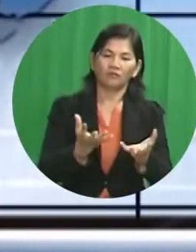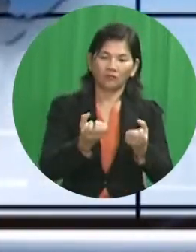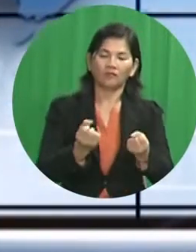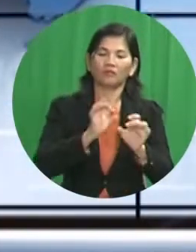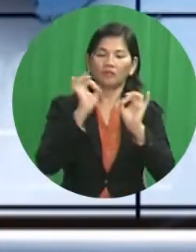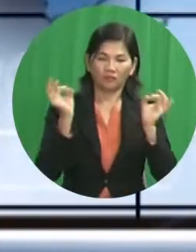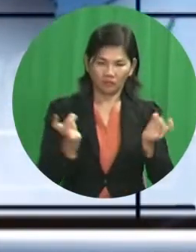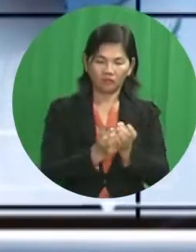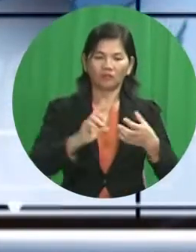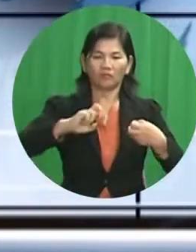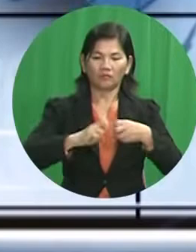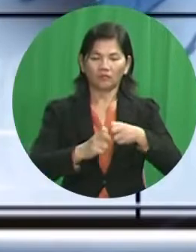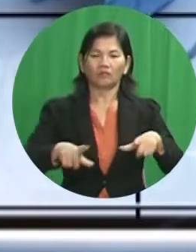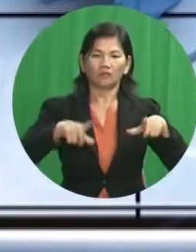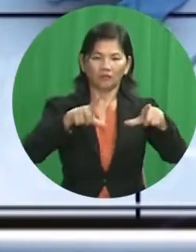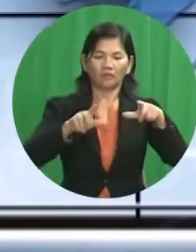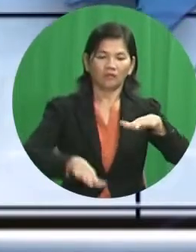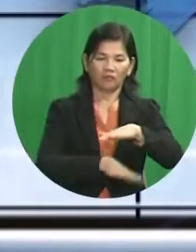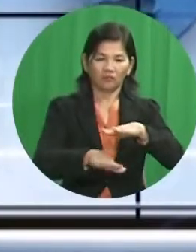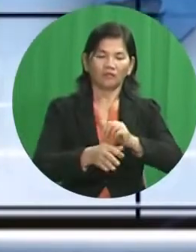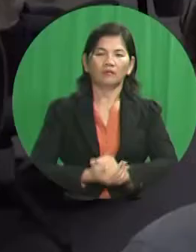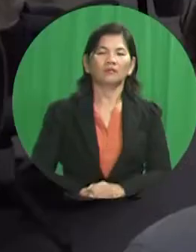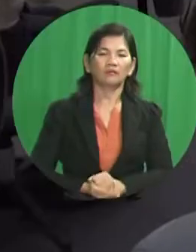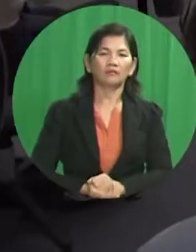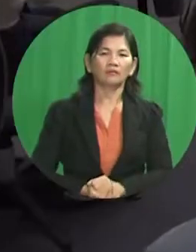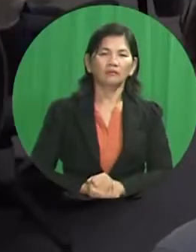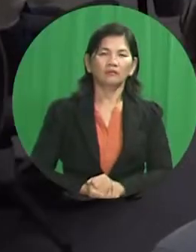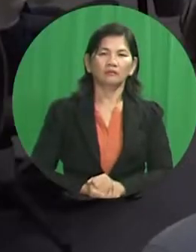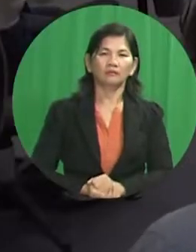លោកនិងបញ្ហាដឹកជញ្ជូនក្នុងស្រុកផងដែរ